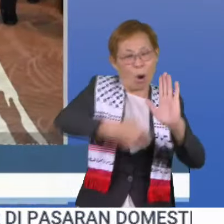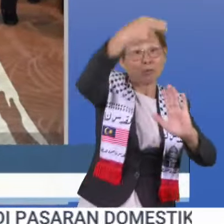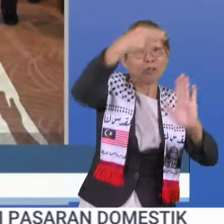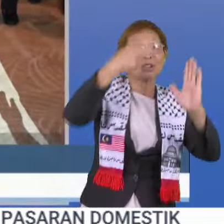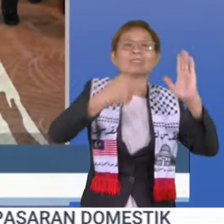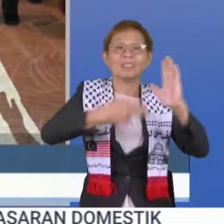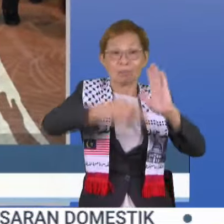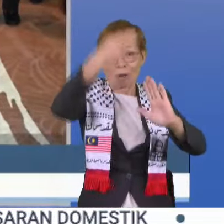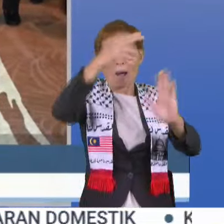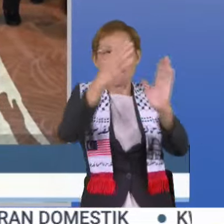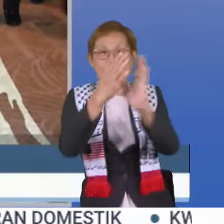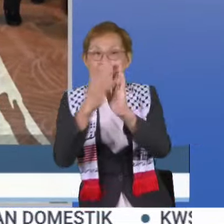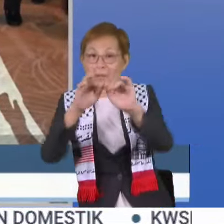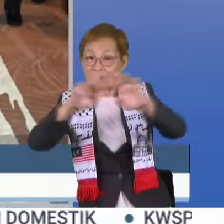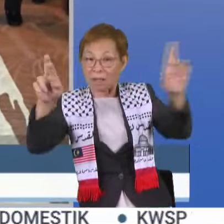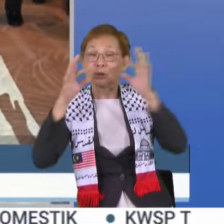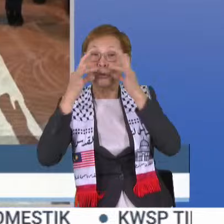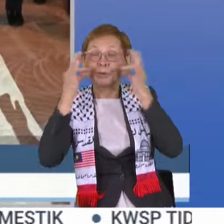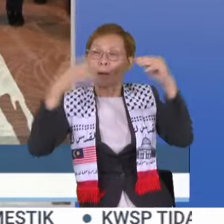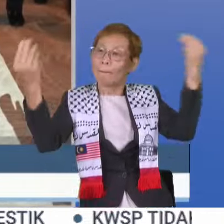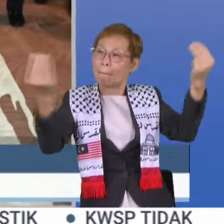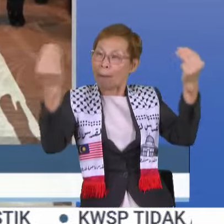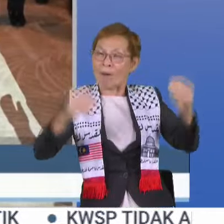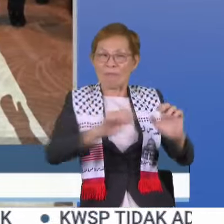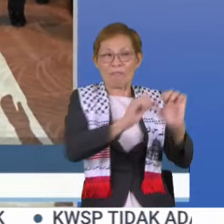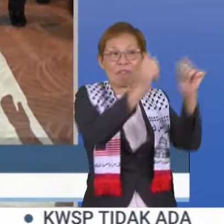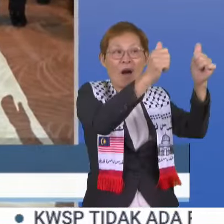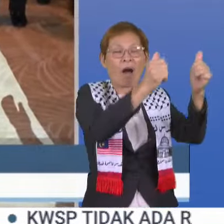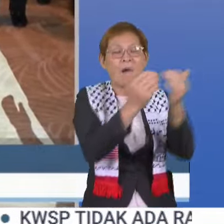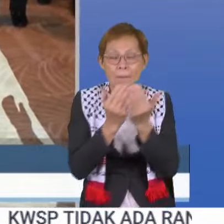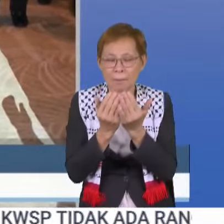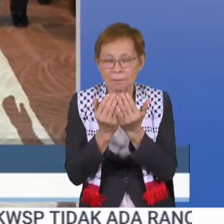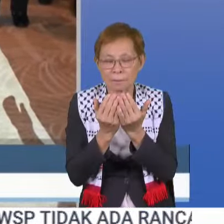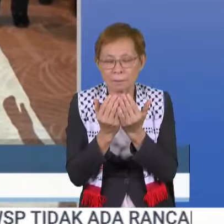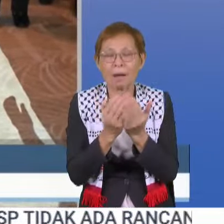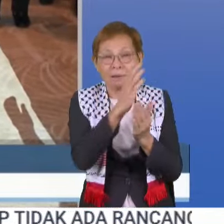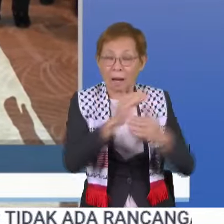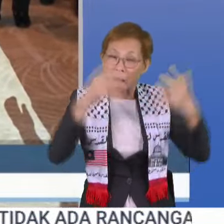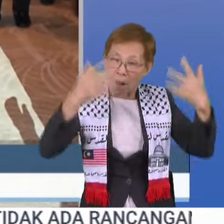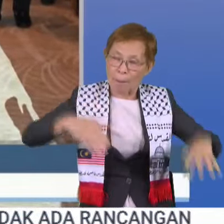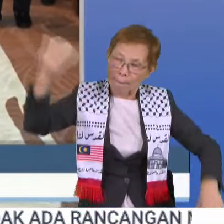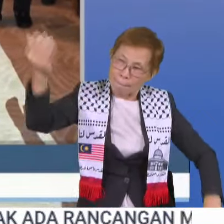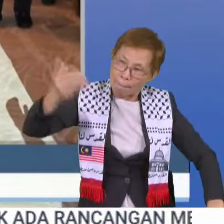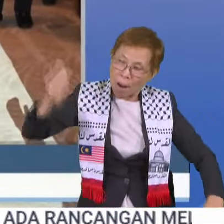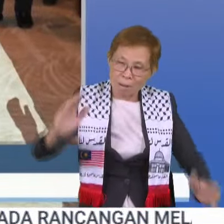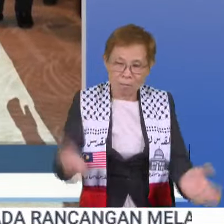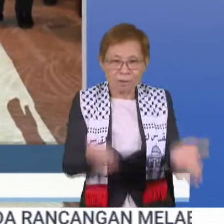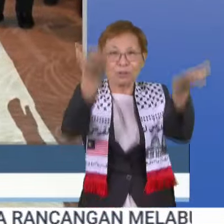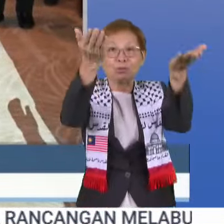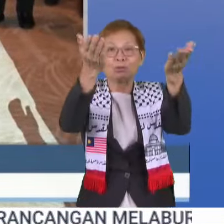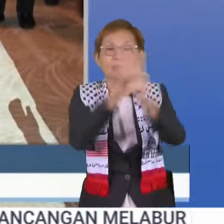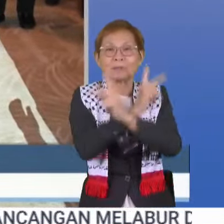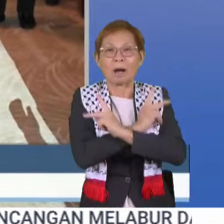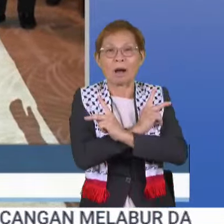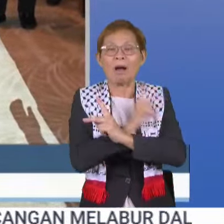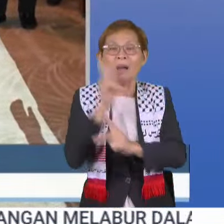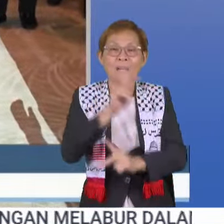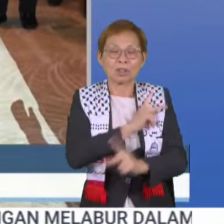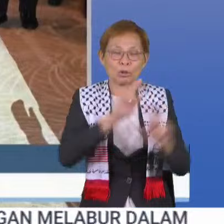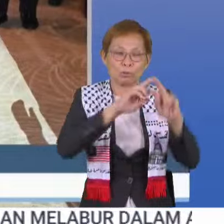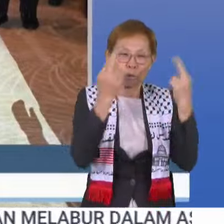terkemuka di Bandar Raya Kuching Majlis didahului dengan bacaan doa dan seterusnya dengan ucapan menjunjung kasih oleh ketua